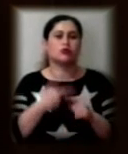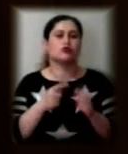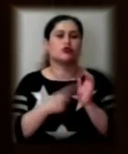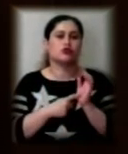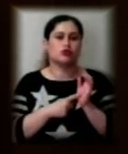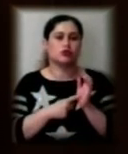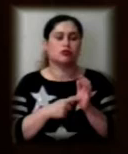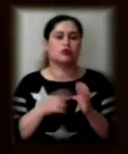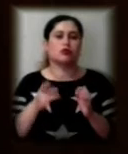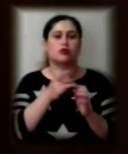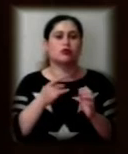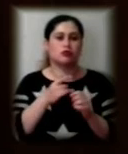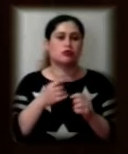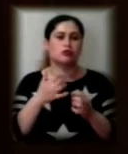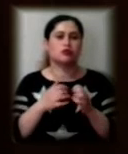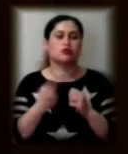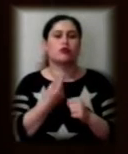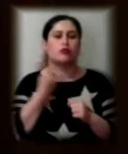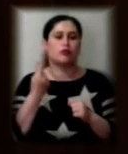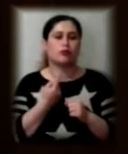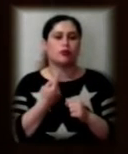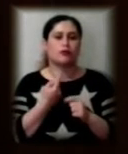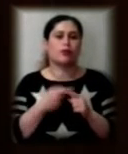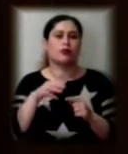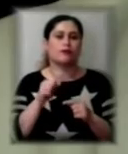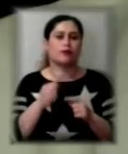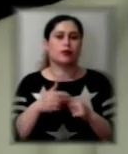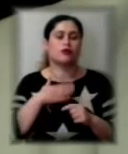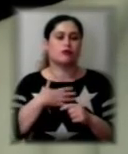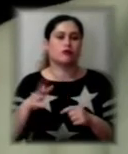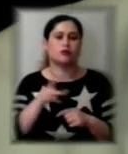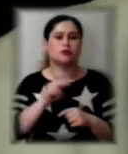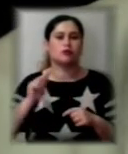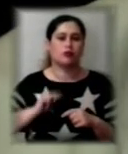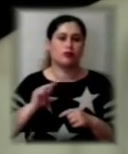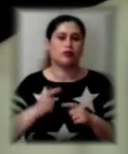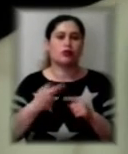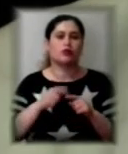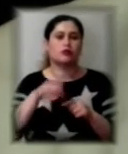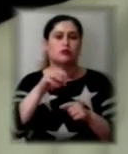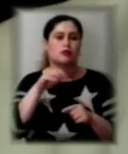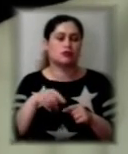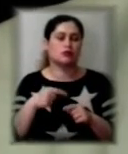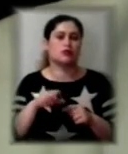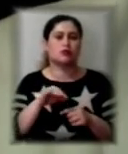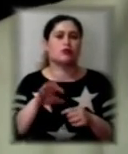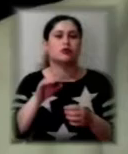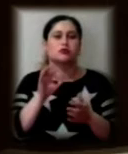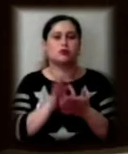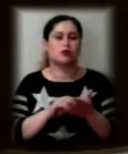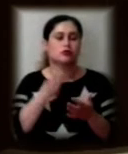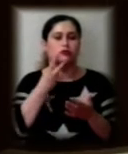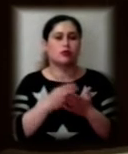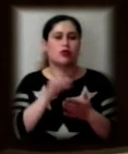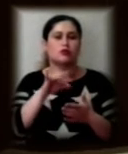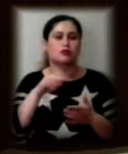6 районів Херсонської області та наші співробітники. Цей тест определяє наявність антитіл